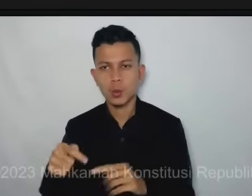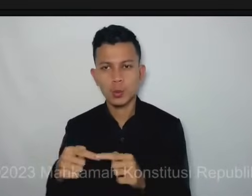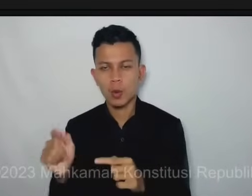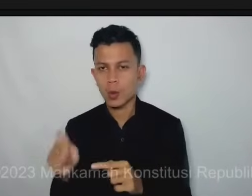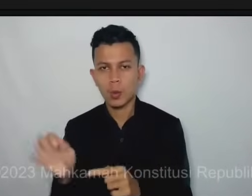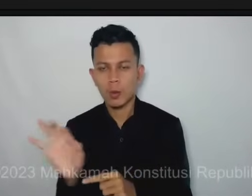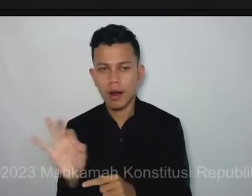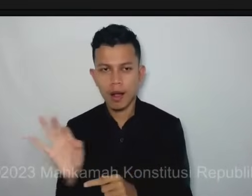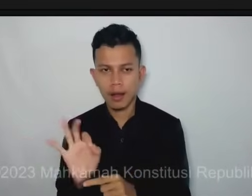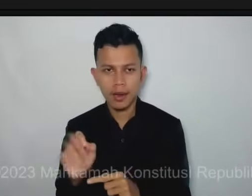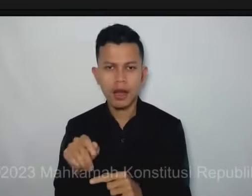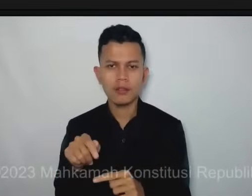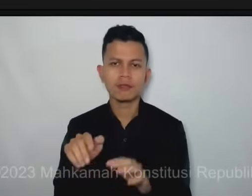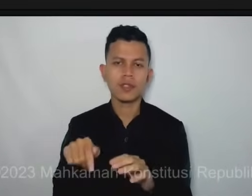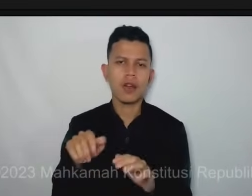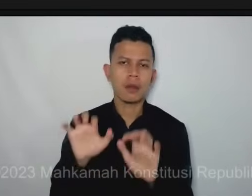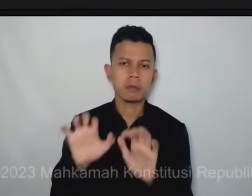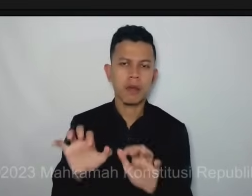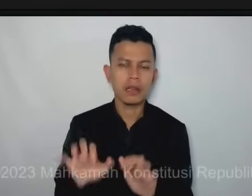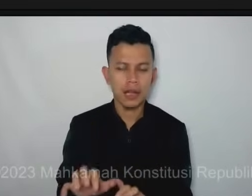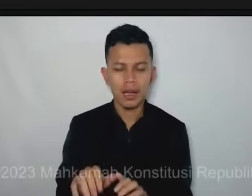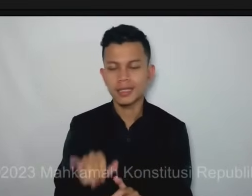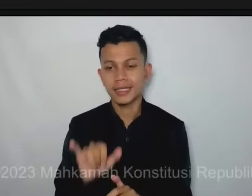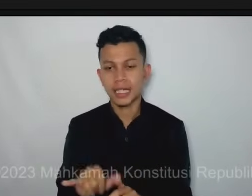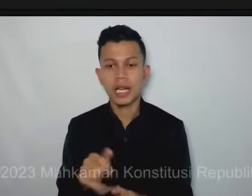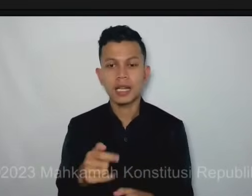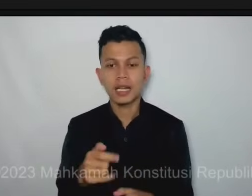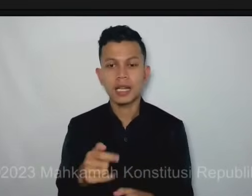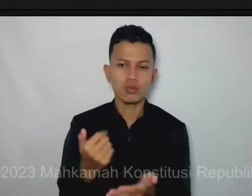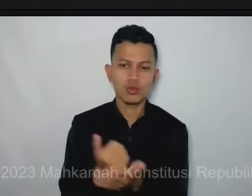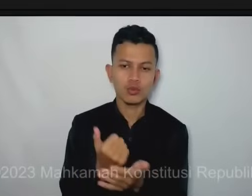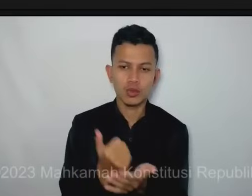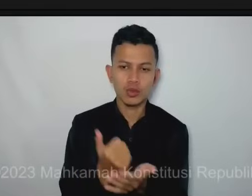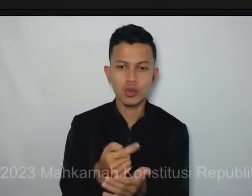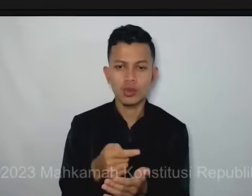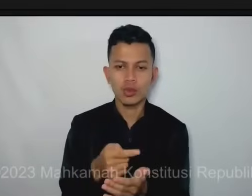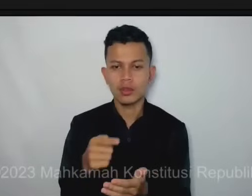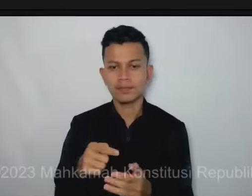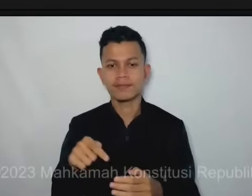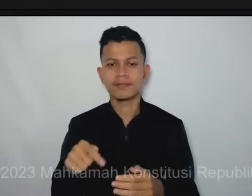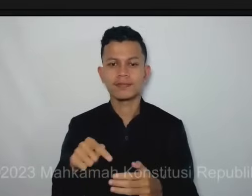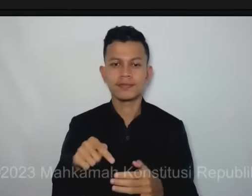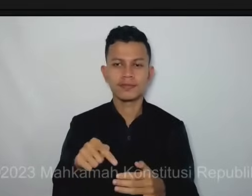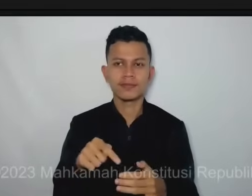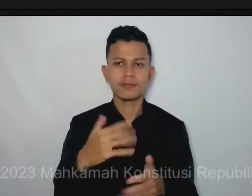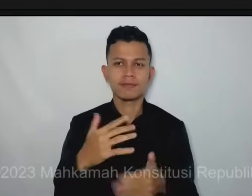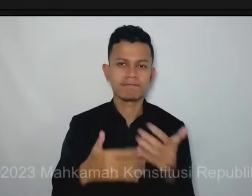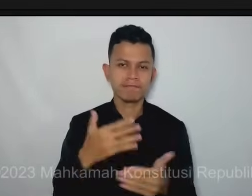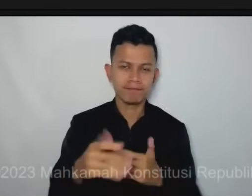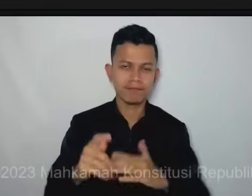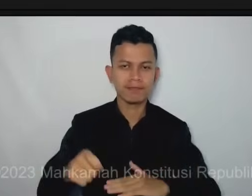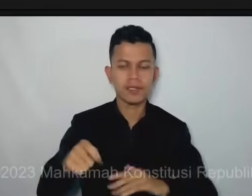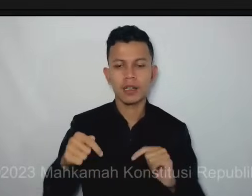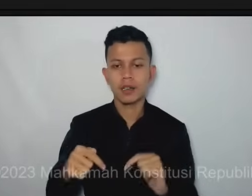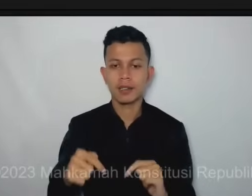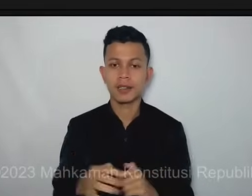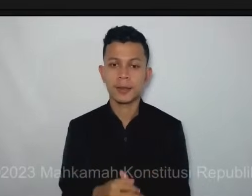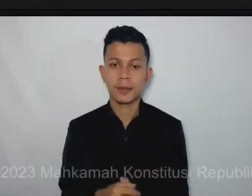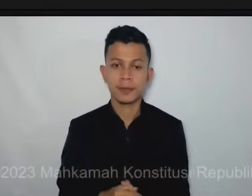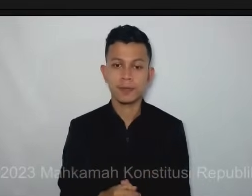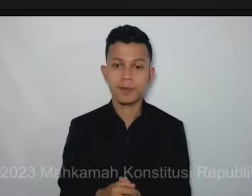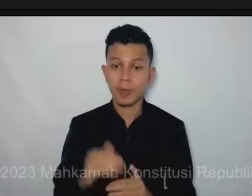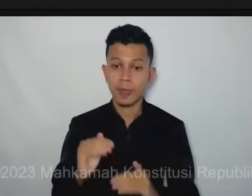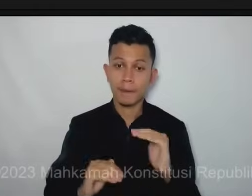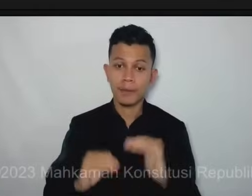kontekstual sulit dipungkiri sangat menyelimuti dinamika persidangan terhadap perkara ini menimbang